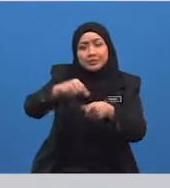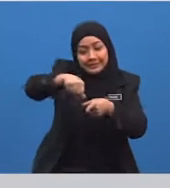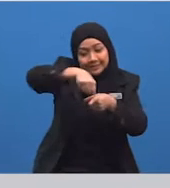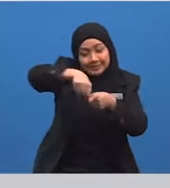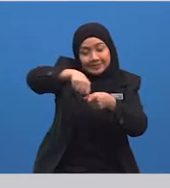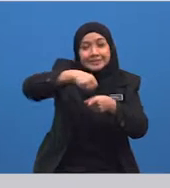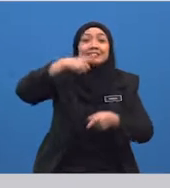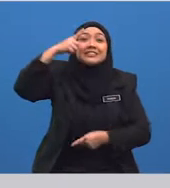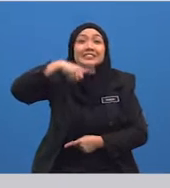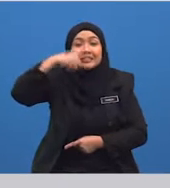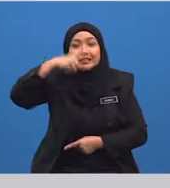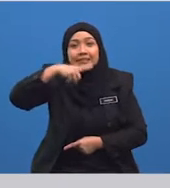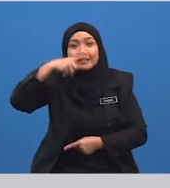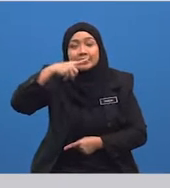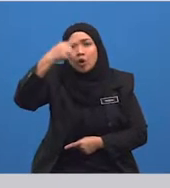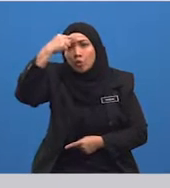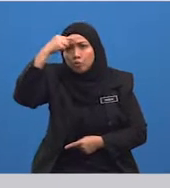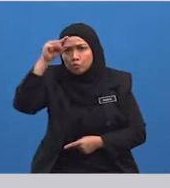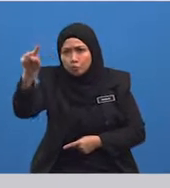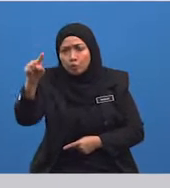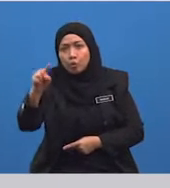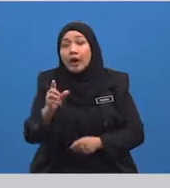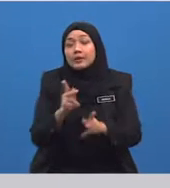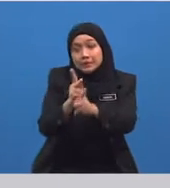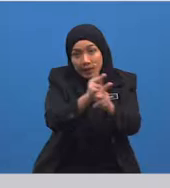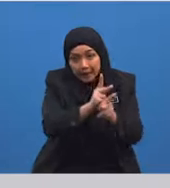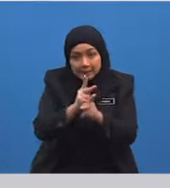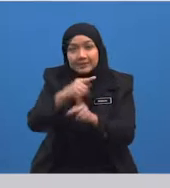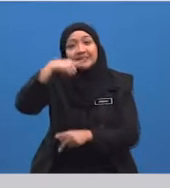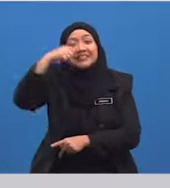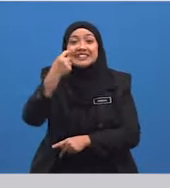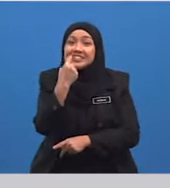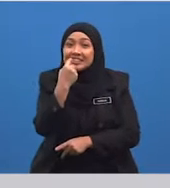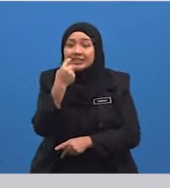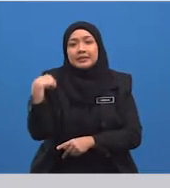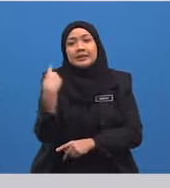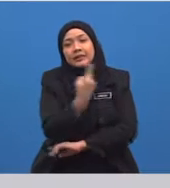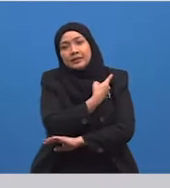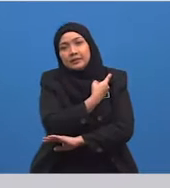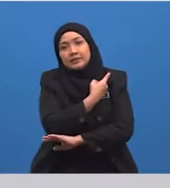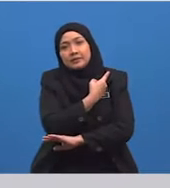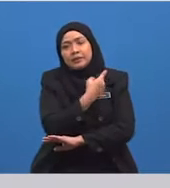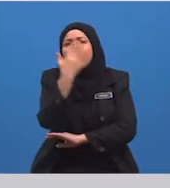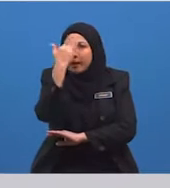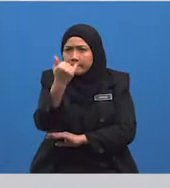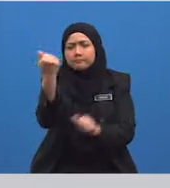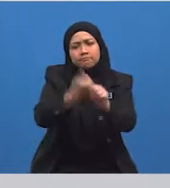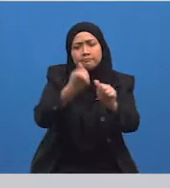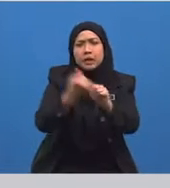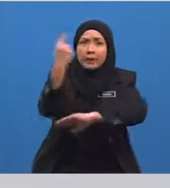mencegah kerosakan gigi. Kenapa ya kita selalu diingatkan untuk menggosok